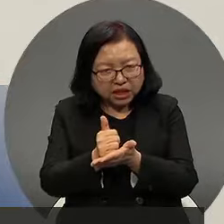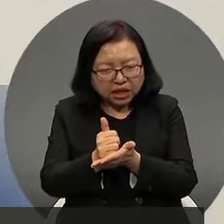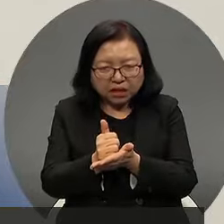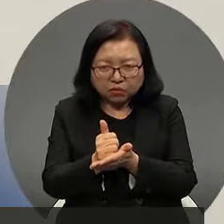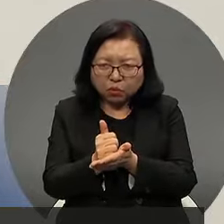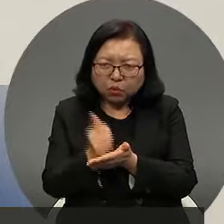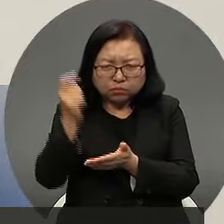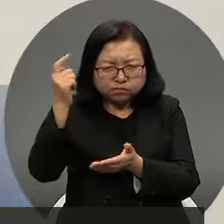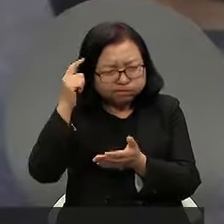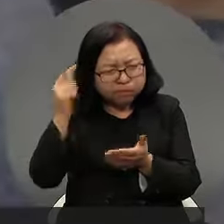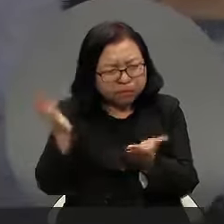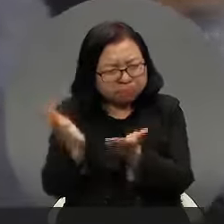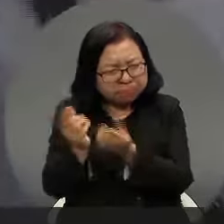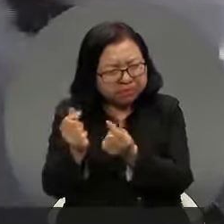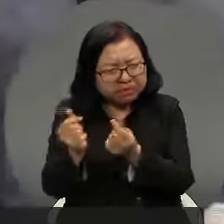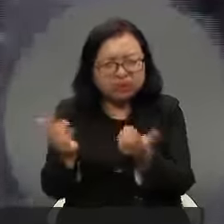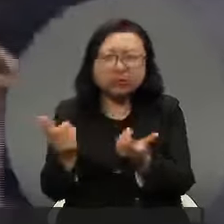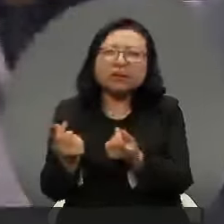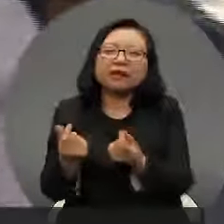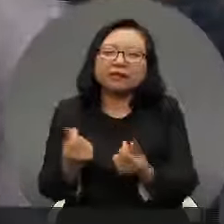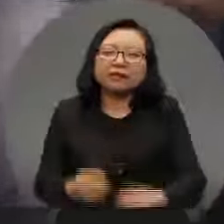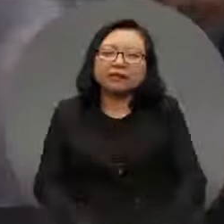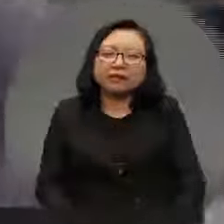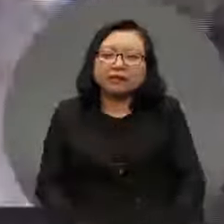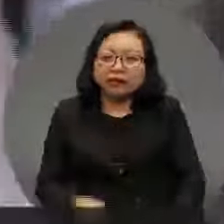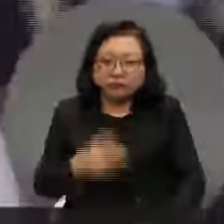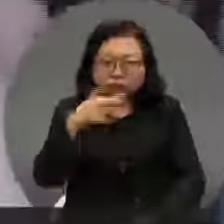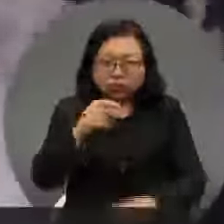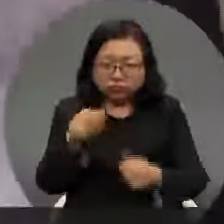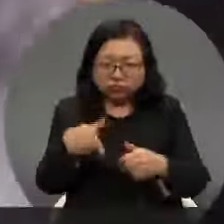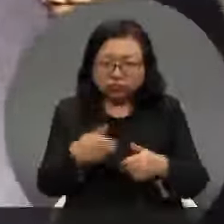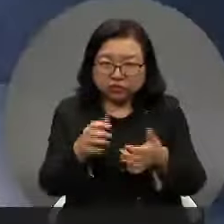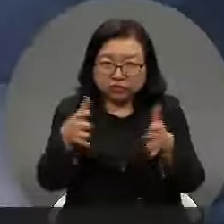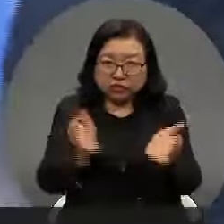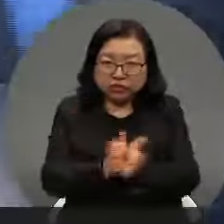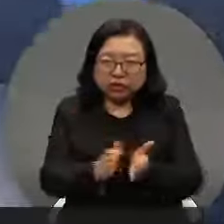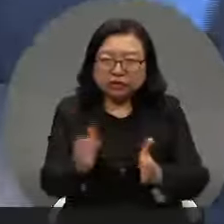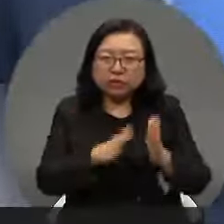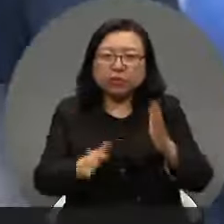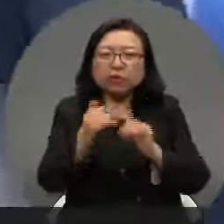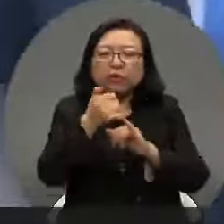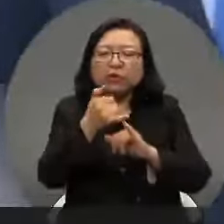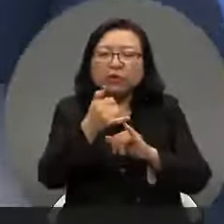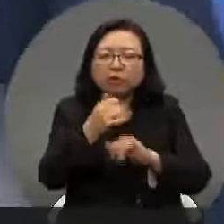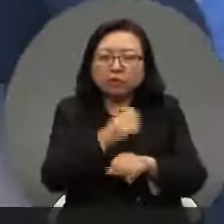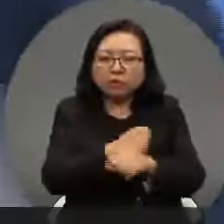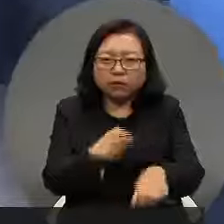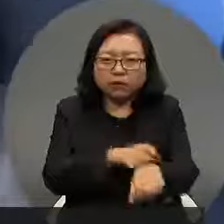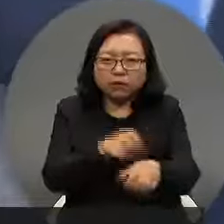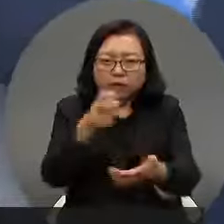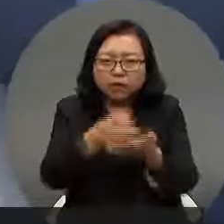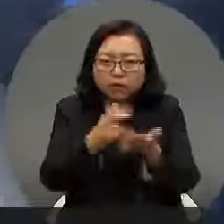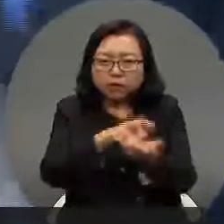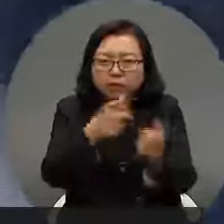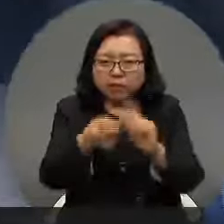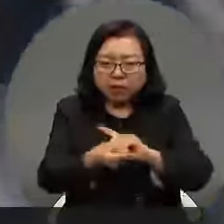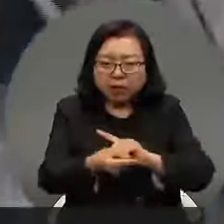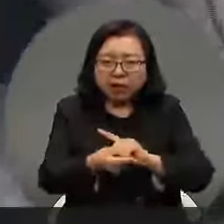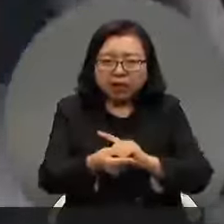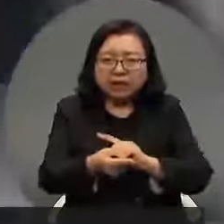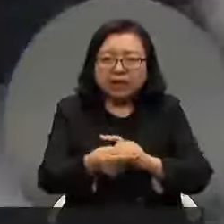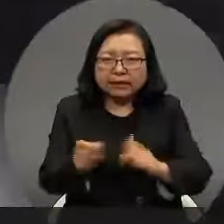있지 않았을까. 조국 혁신당은 지역 공약으로 실효성이 떨어지는 특별법 대신 균형발전